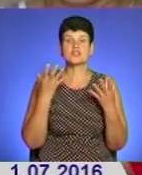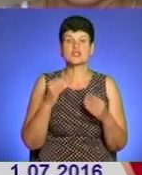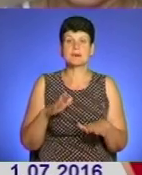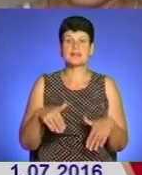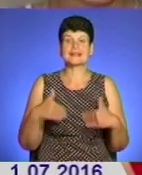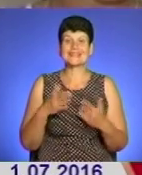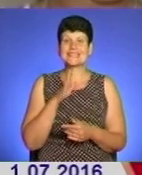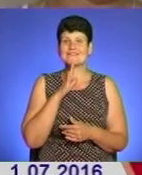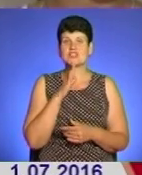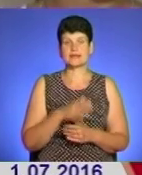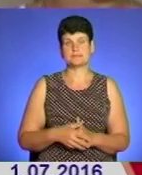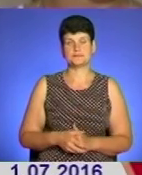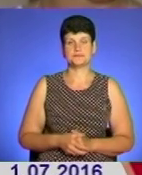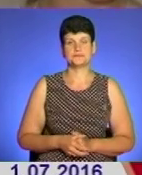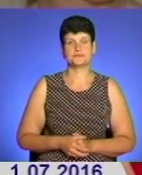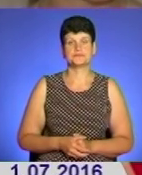дівчатам?